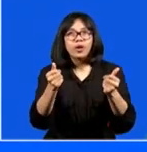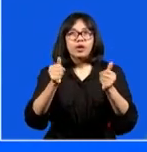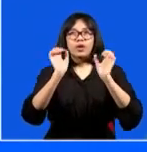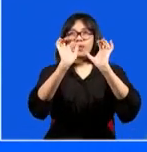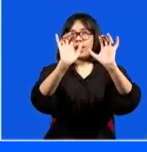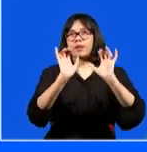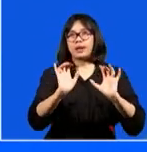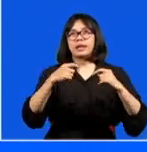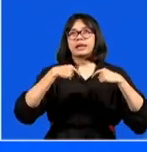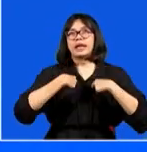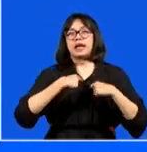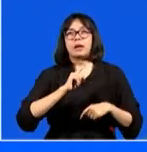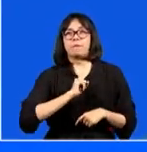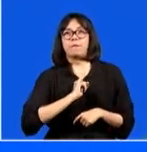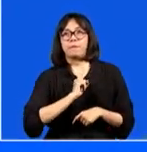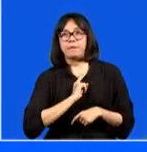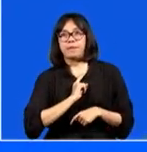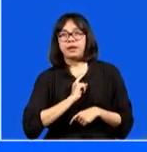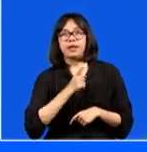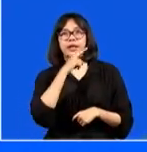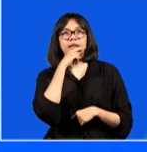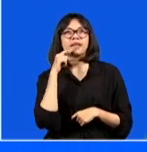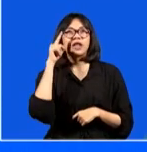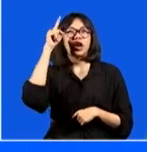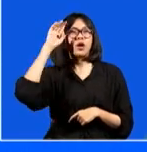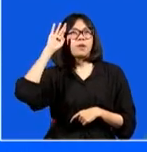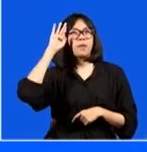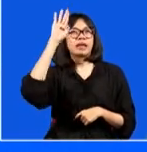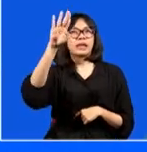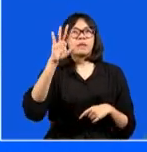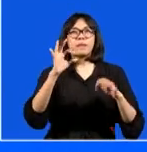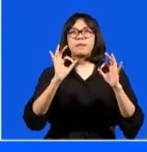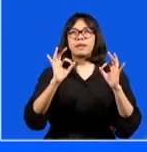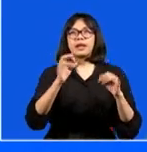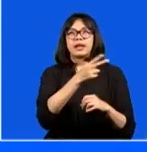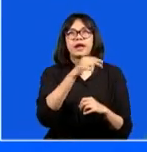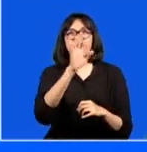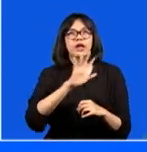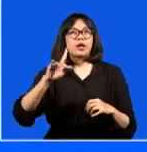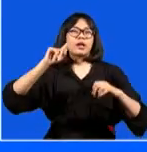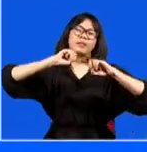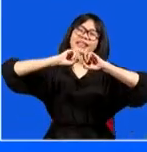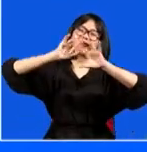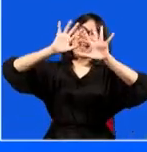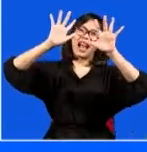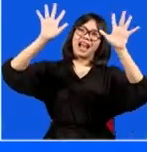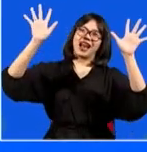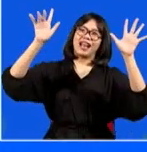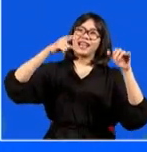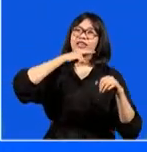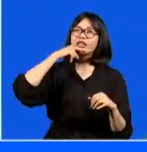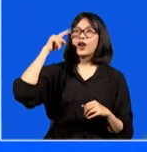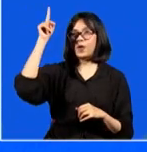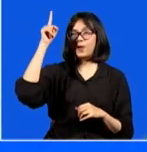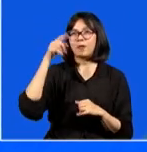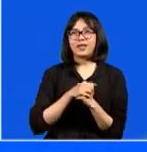saya pribadi merasa bahwa Insyaallah masa depan pendidikan di Indonesia akan jauh lebih cerah daripada hari ini Insyaallah ya boleh